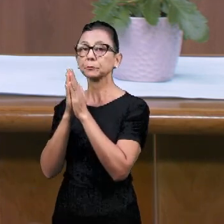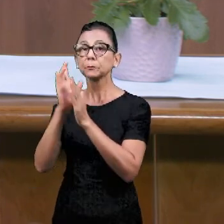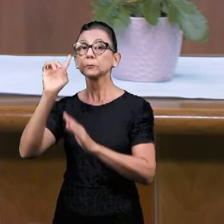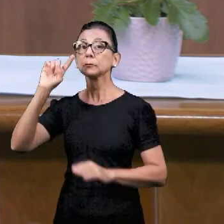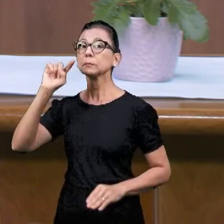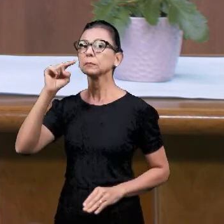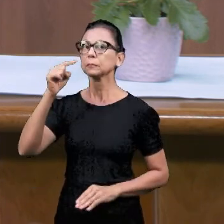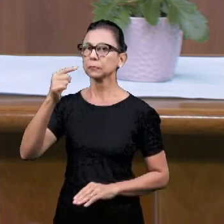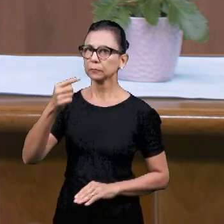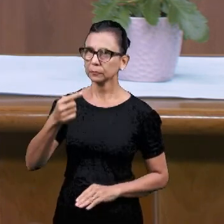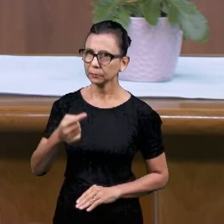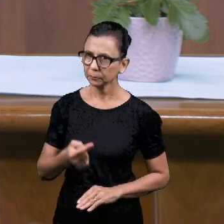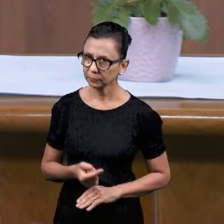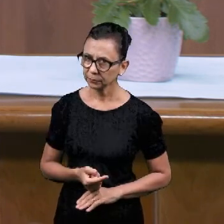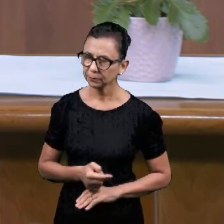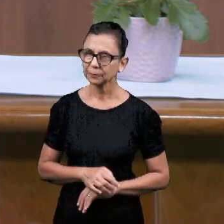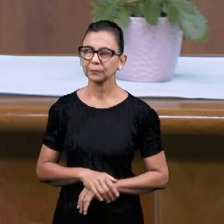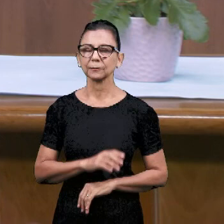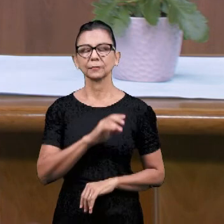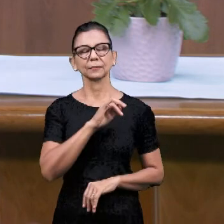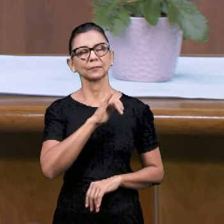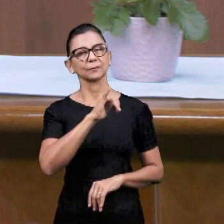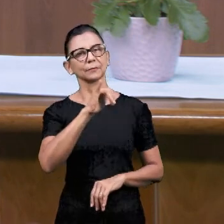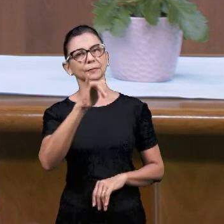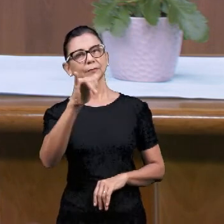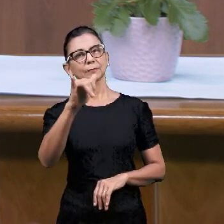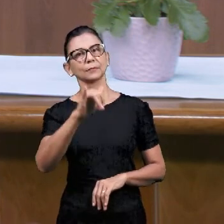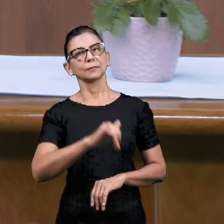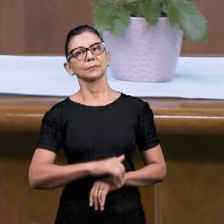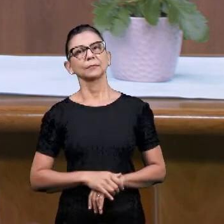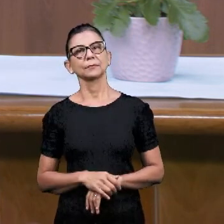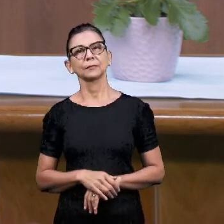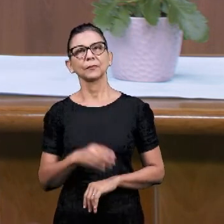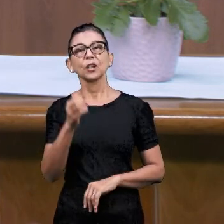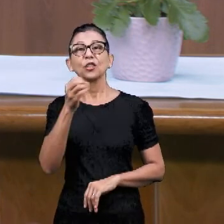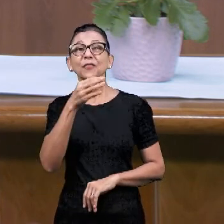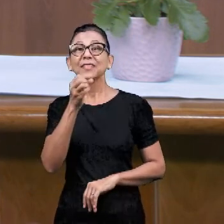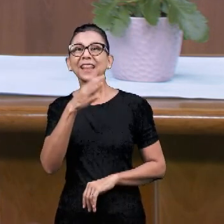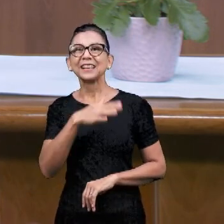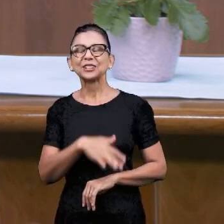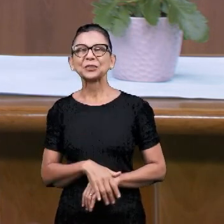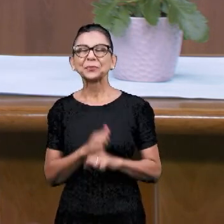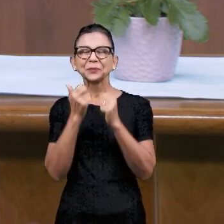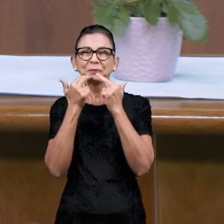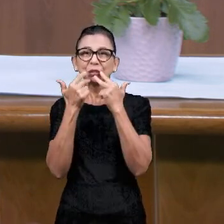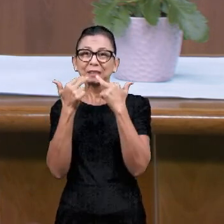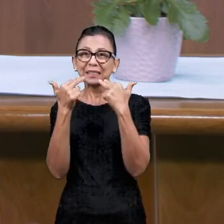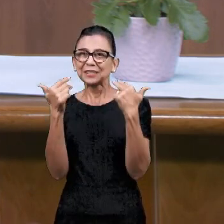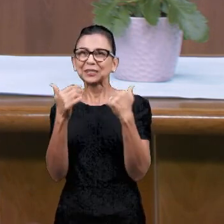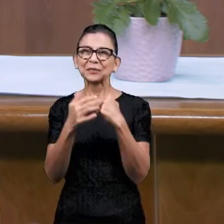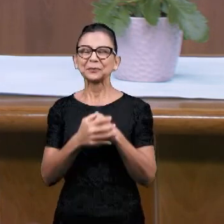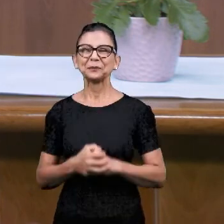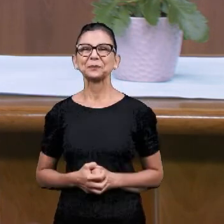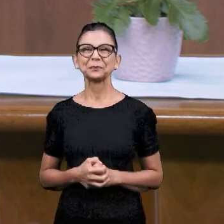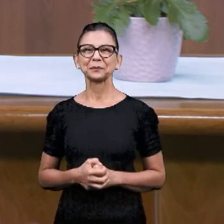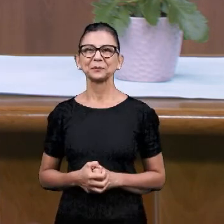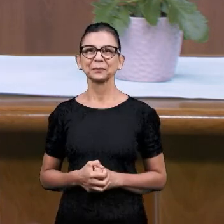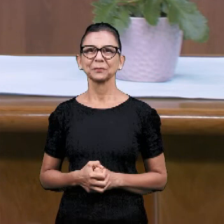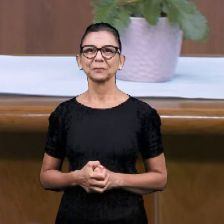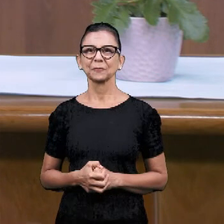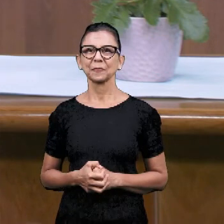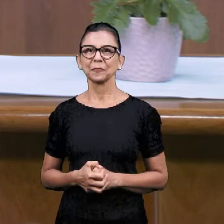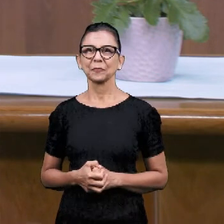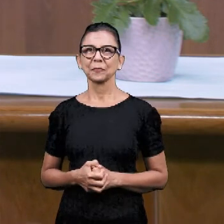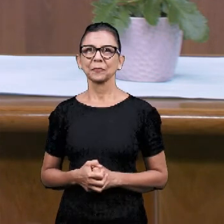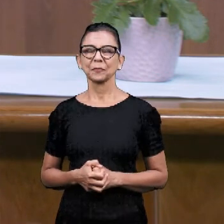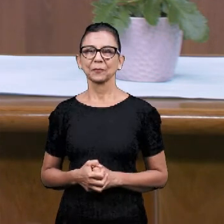prière, je vais encore parler sur une annonce, sur une nouveauté que nous avons à vous à partir d'aujourd'hui,